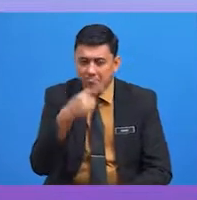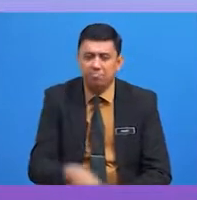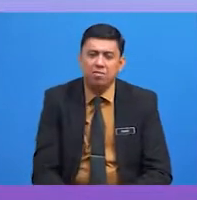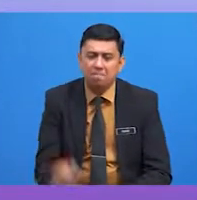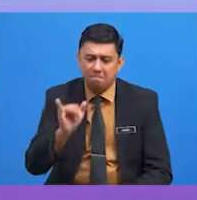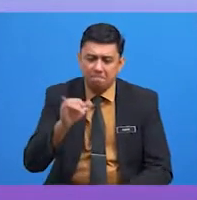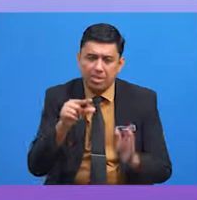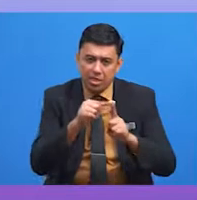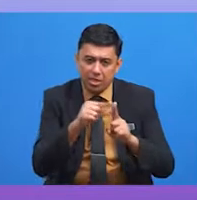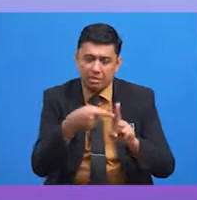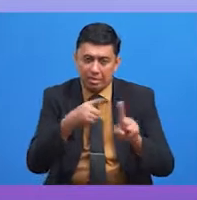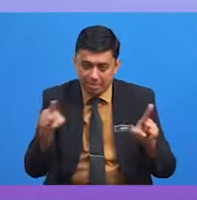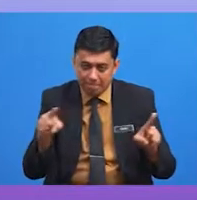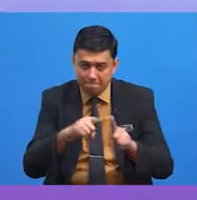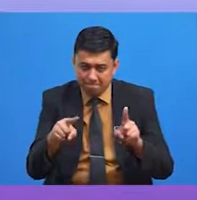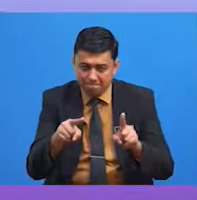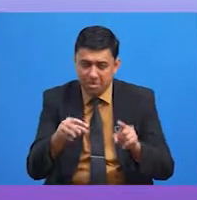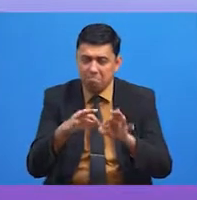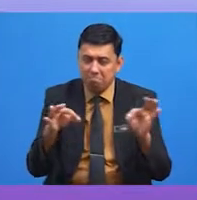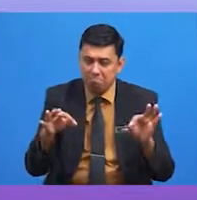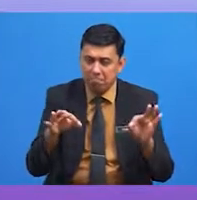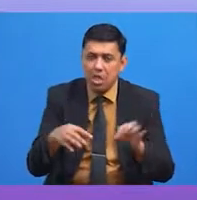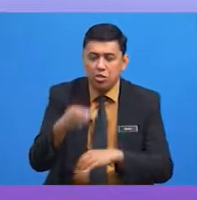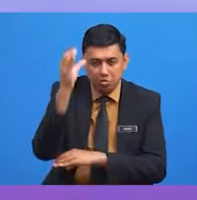Awak mana datang? India.